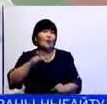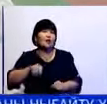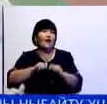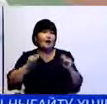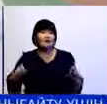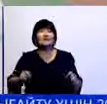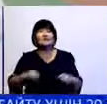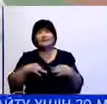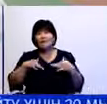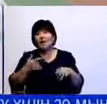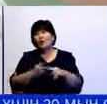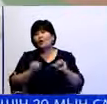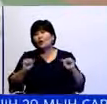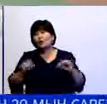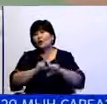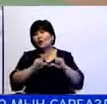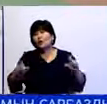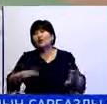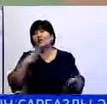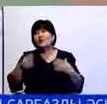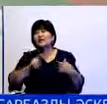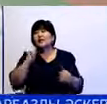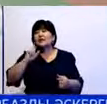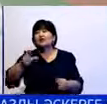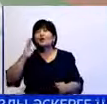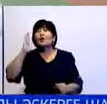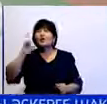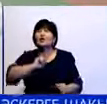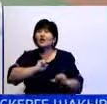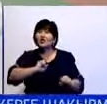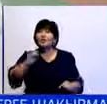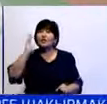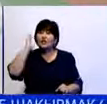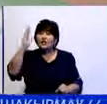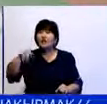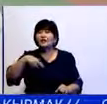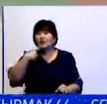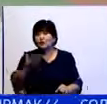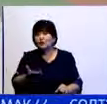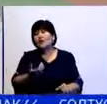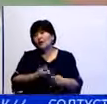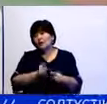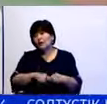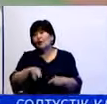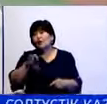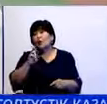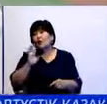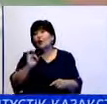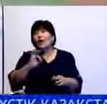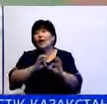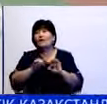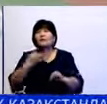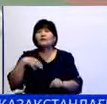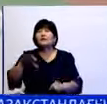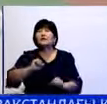салтанатын өткіздік. Осындай спорт ордаларында жаттыққан жастарымыздан болашақ чемпиондар шығатыны сөзсіз. Сонымен қатар Токио олимпиадасында сыр